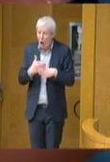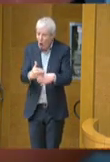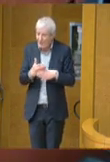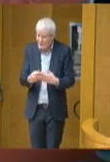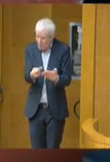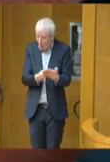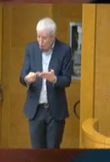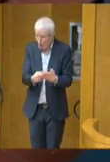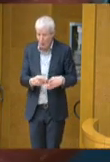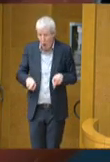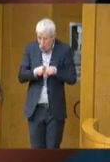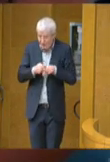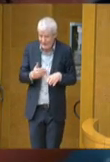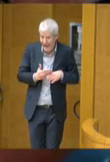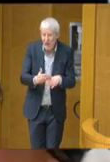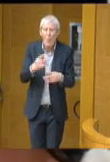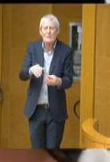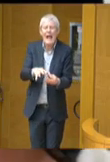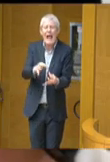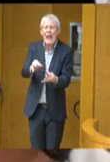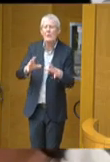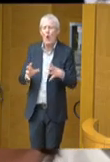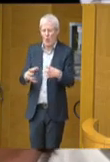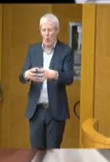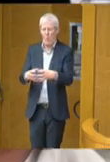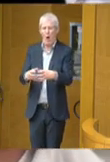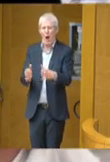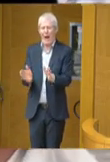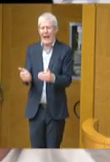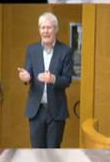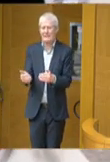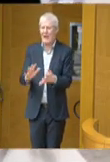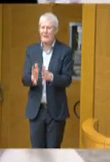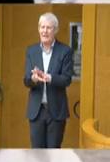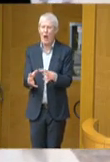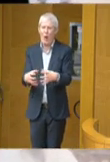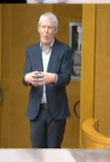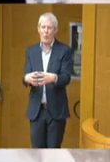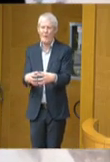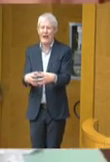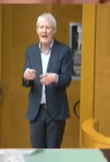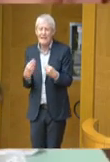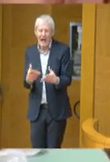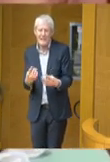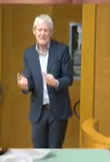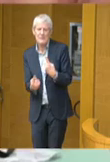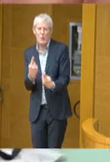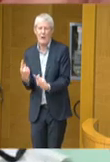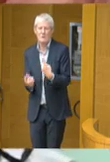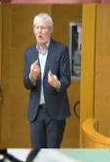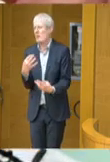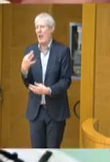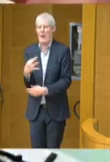progetto rappresenti l'elemento che può trasformare il gruppo classe in una comunità e crei le condizioni